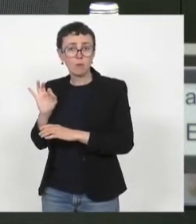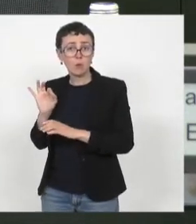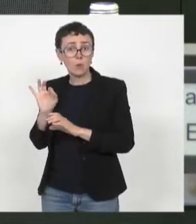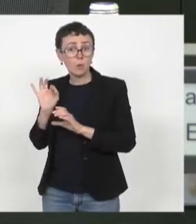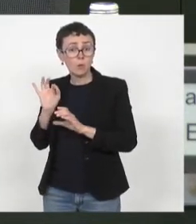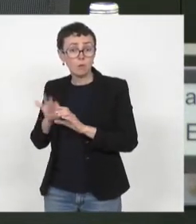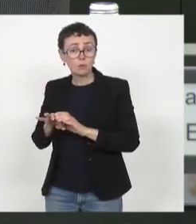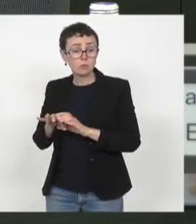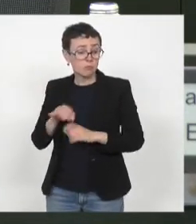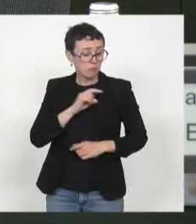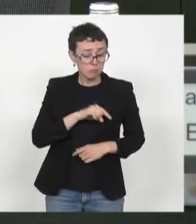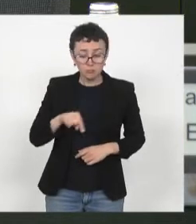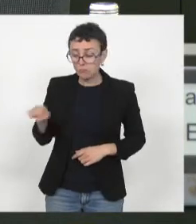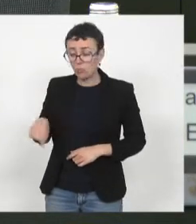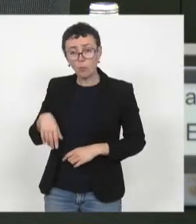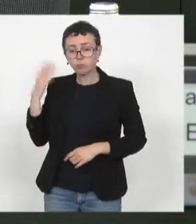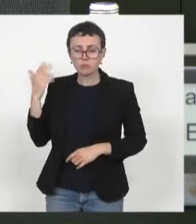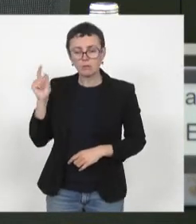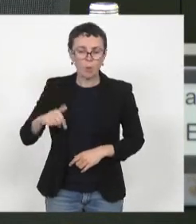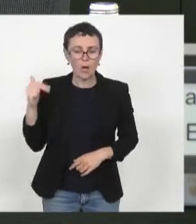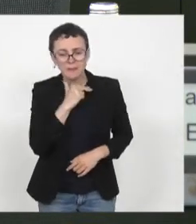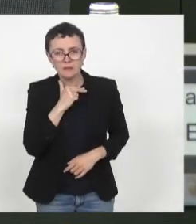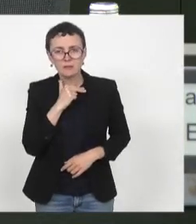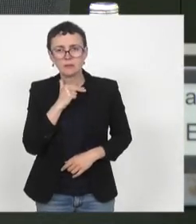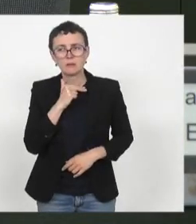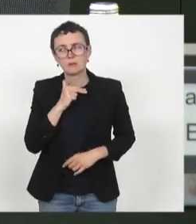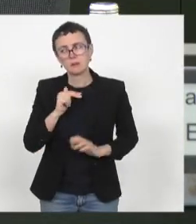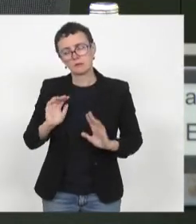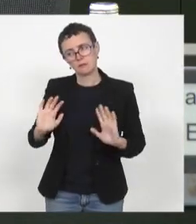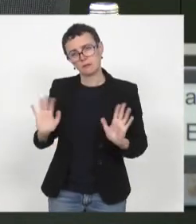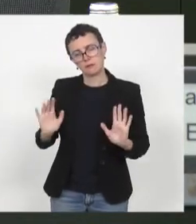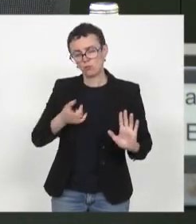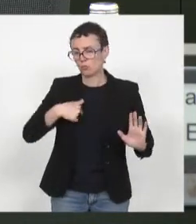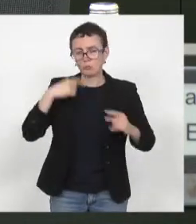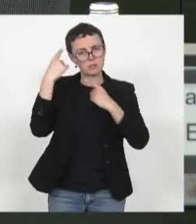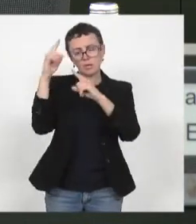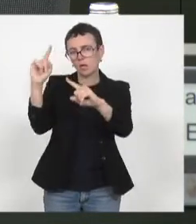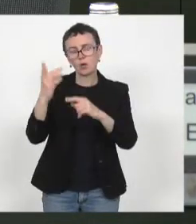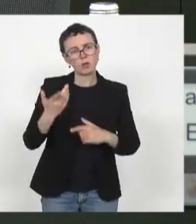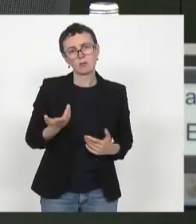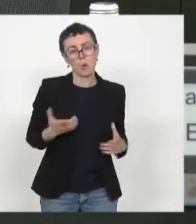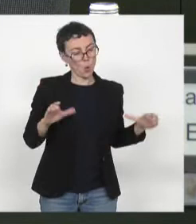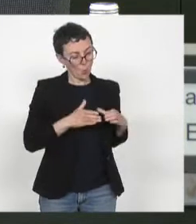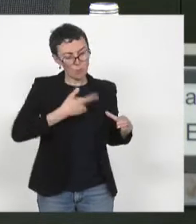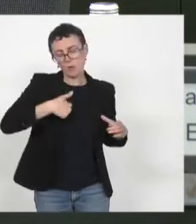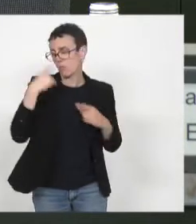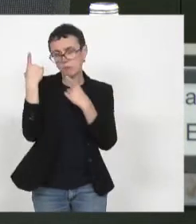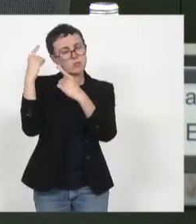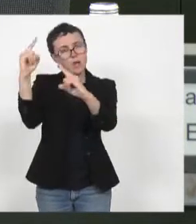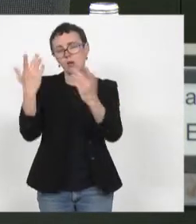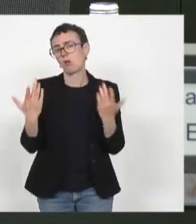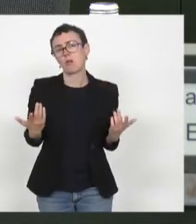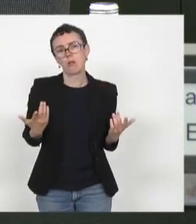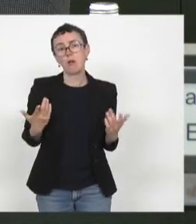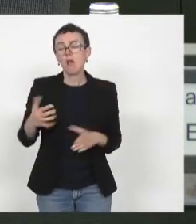pris rapidement. Sauf que notre groupe et beaucoup de citoyens ne sont plus d'accord. Le cheminement et les débats qui conduisent à la décision sont aussi importants